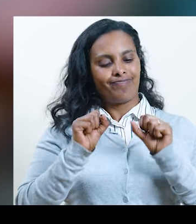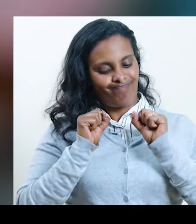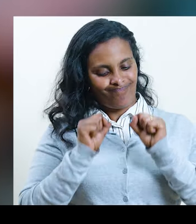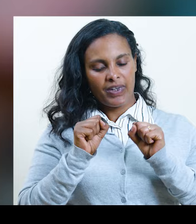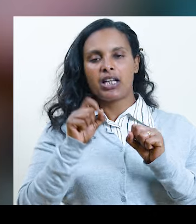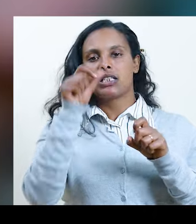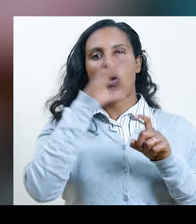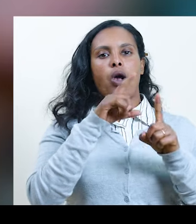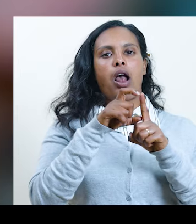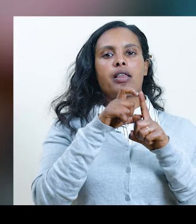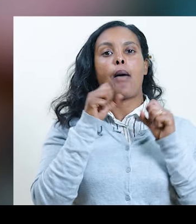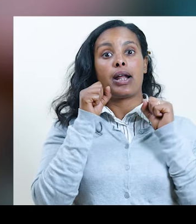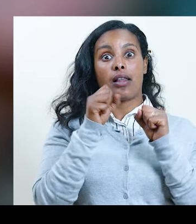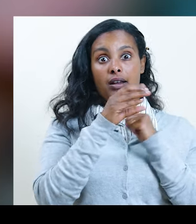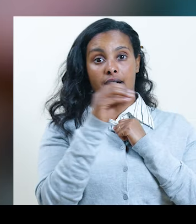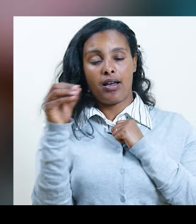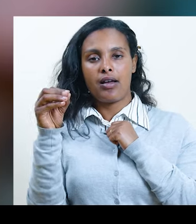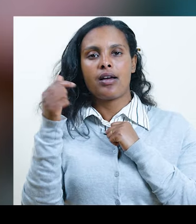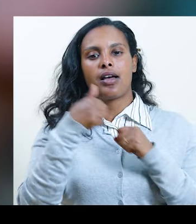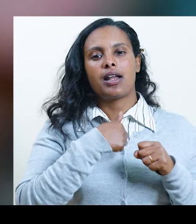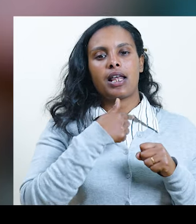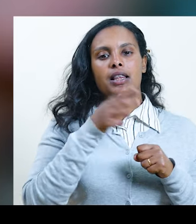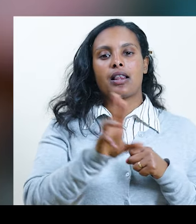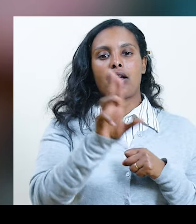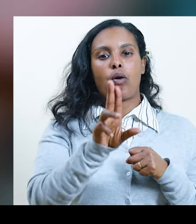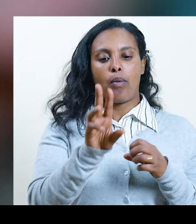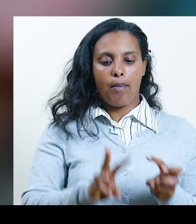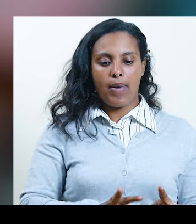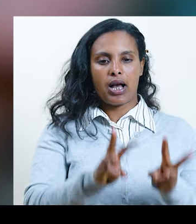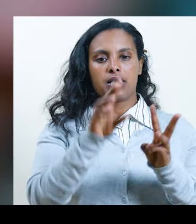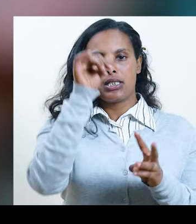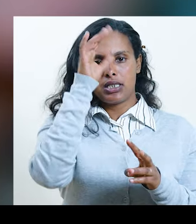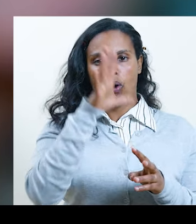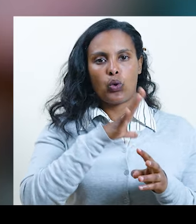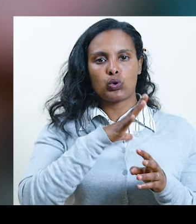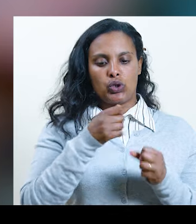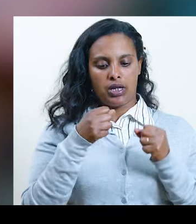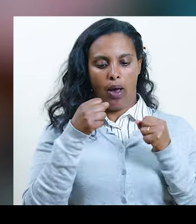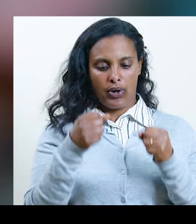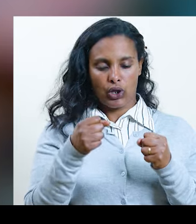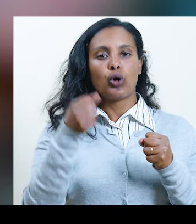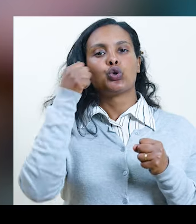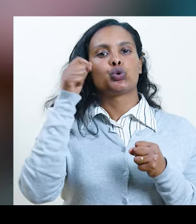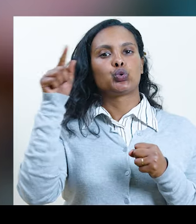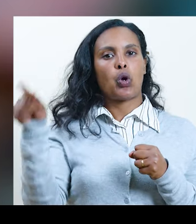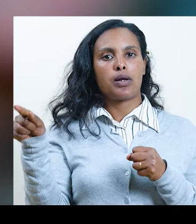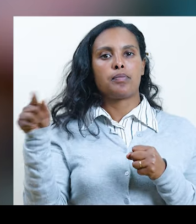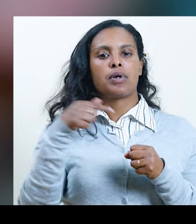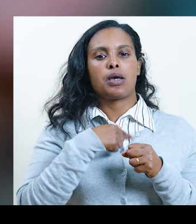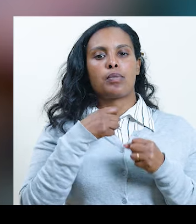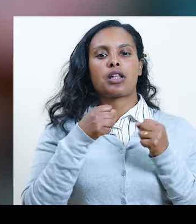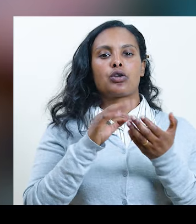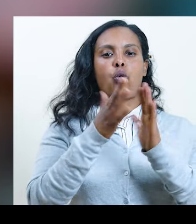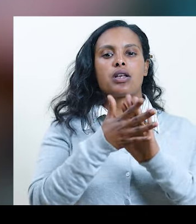ንግግር የሰው ቃላት ያበረታልና እኔ የተጠቀምኩበትን መንገድ ሰዎች እንዲያበረቷት እሷንም እኔ